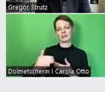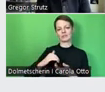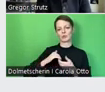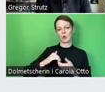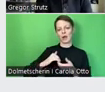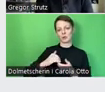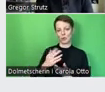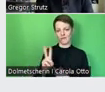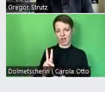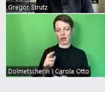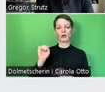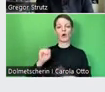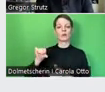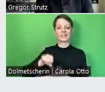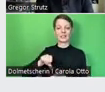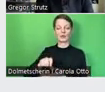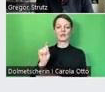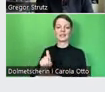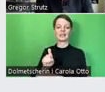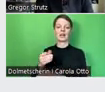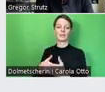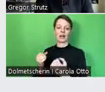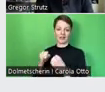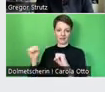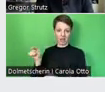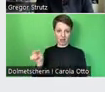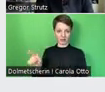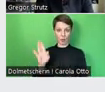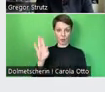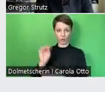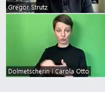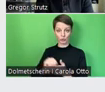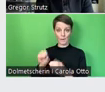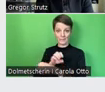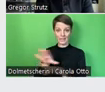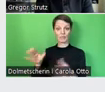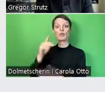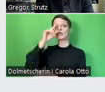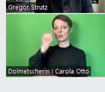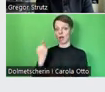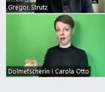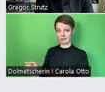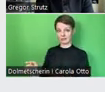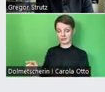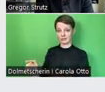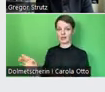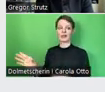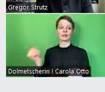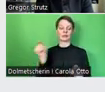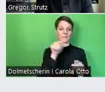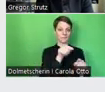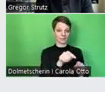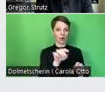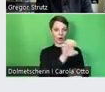dem Kompetenzzentrum Digitale Barrierefreiheit der Hochschule der Medien in Stuttgart, gemeinsam mit dem